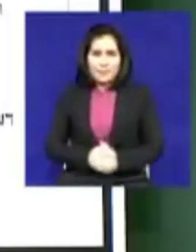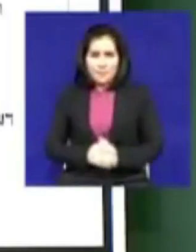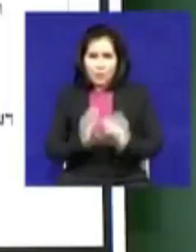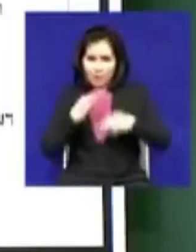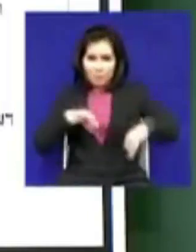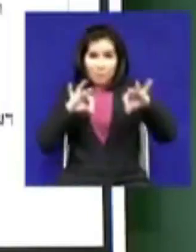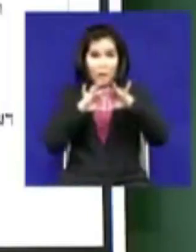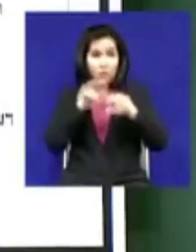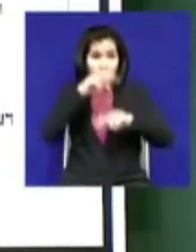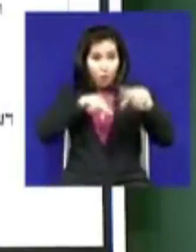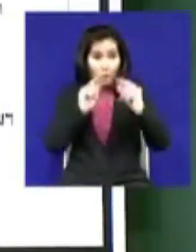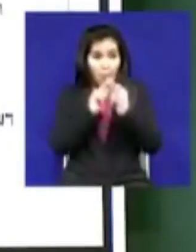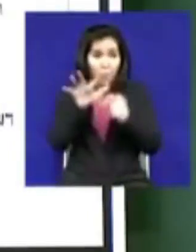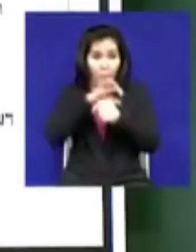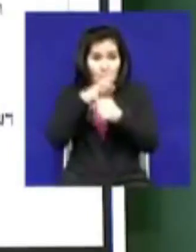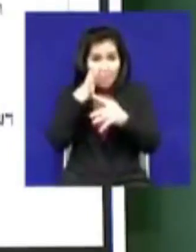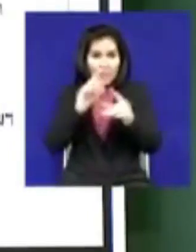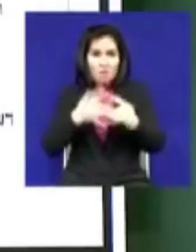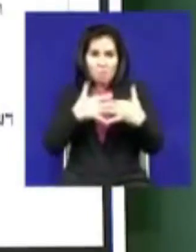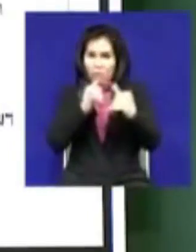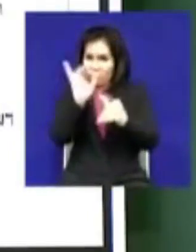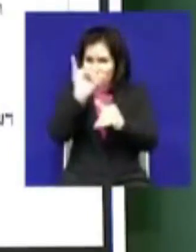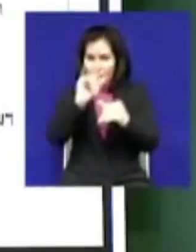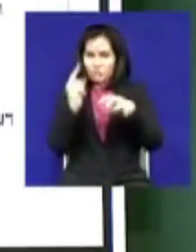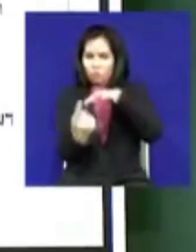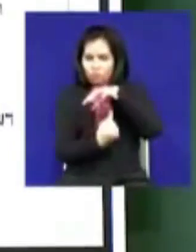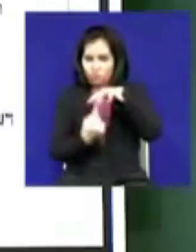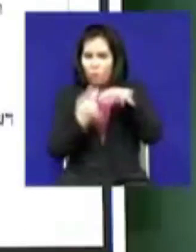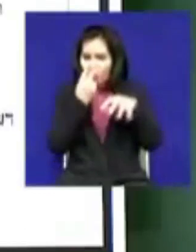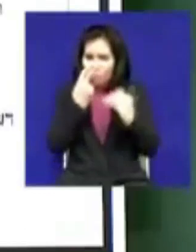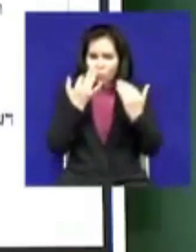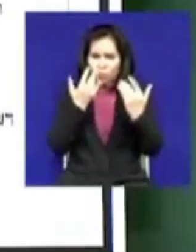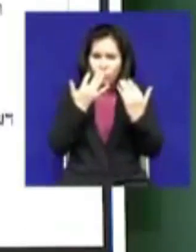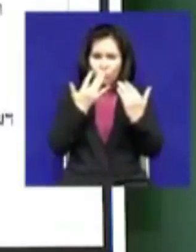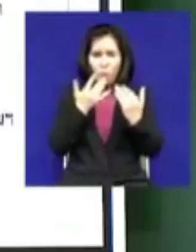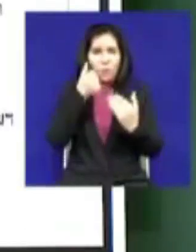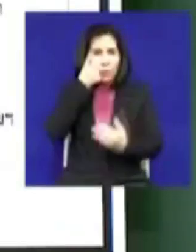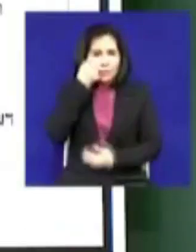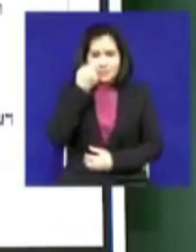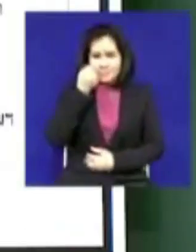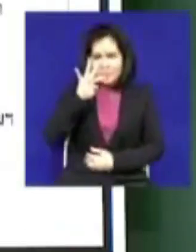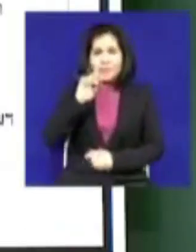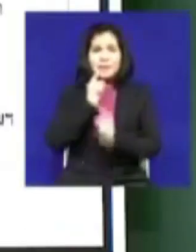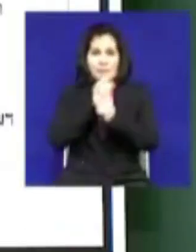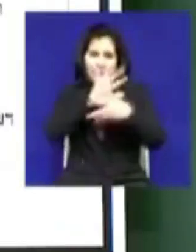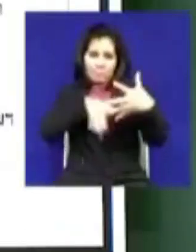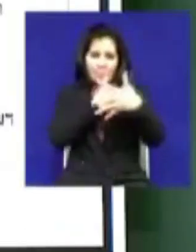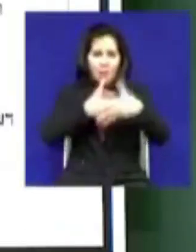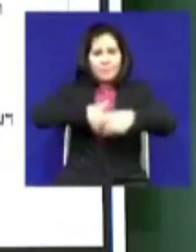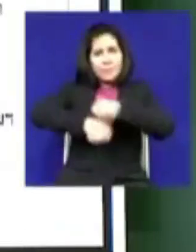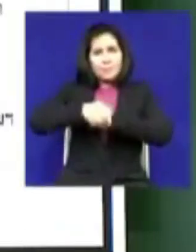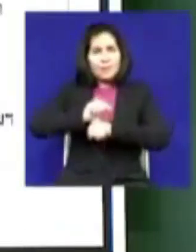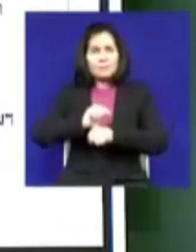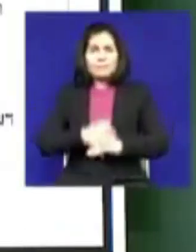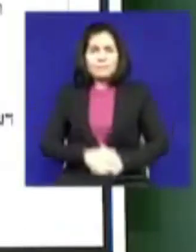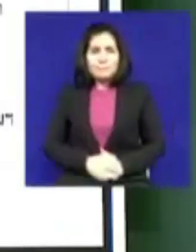ำเป็นที่จะต้องกักแล้วก็เฝ้าระวังอาการนะครับไม่น้อยกว่า14วันนะครับทางด้านนี้